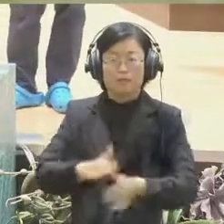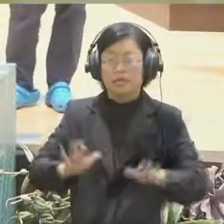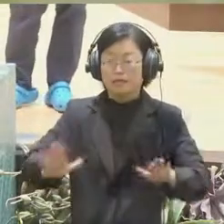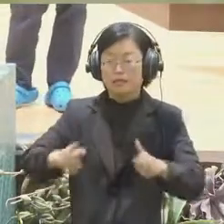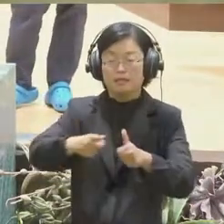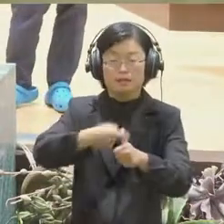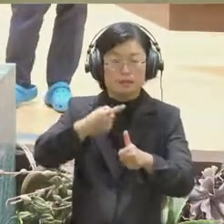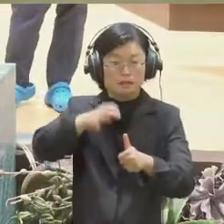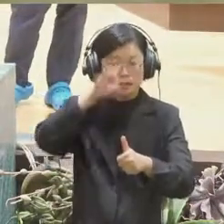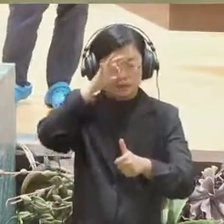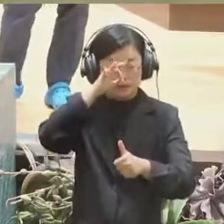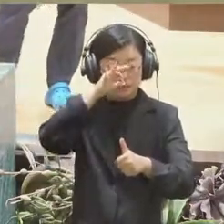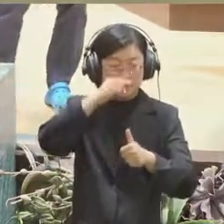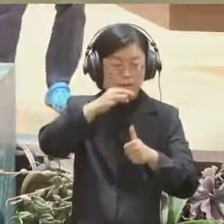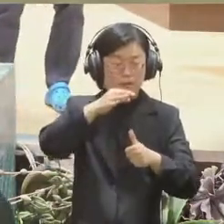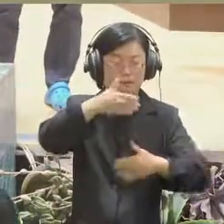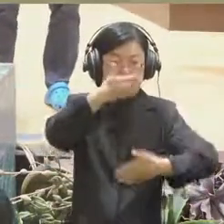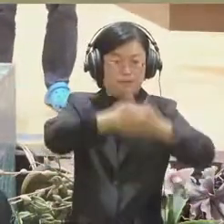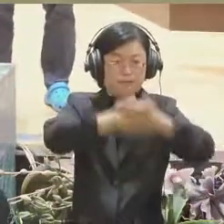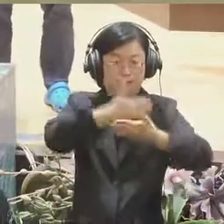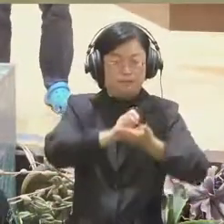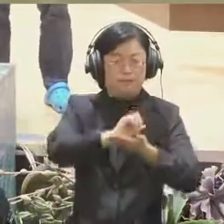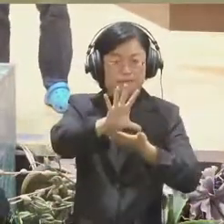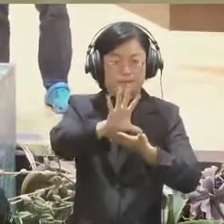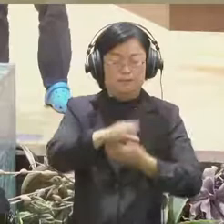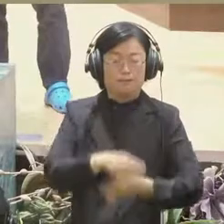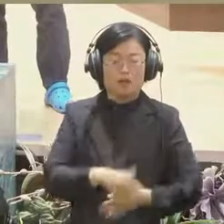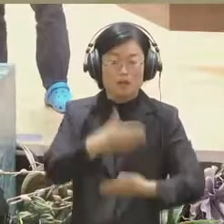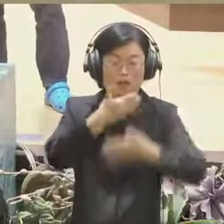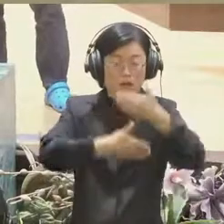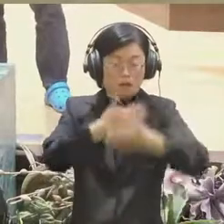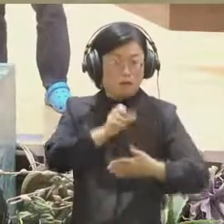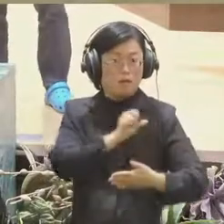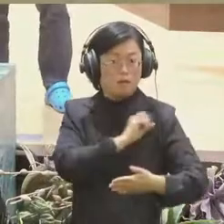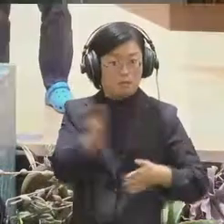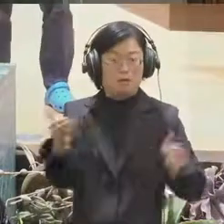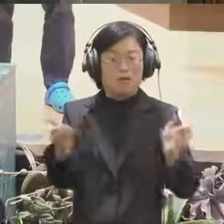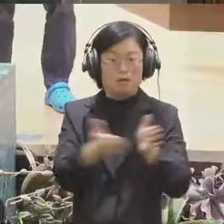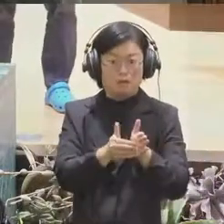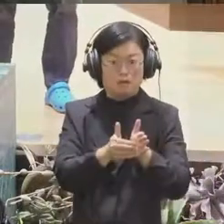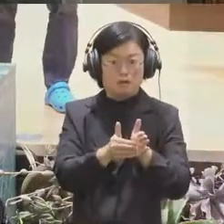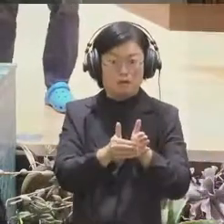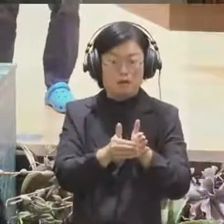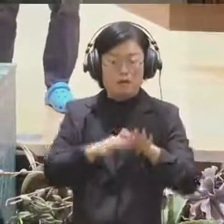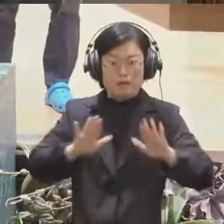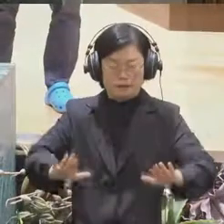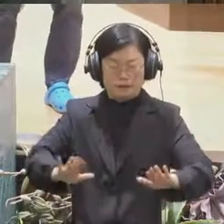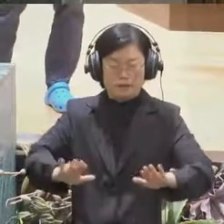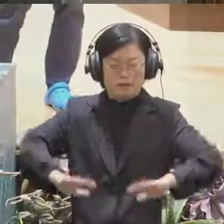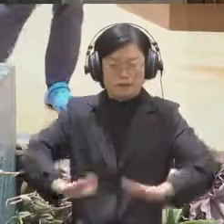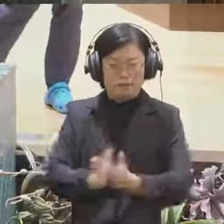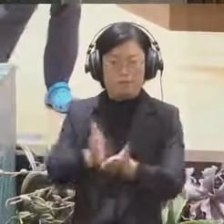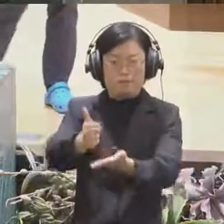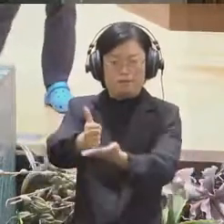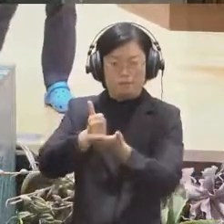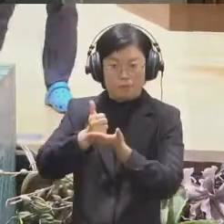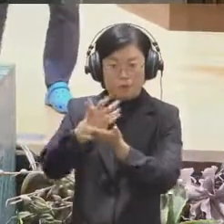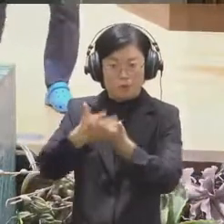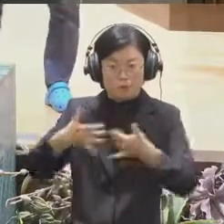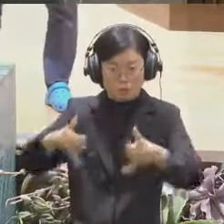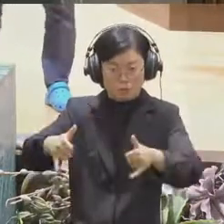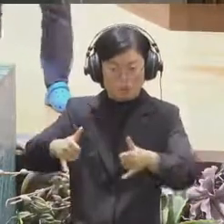第一場講者他的預錄影片然後在影片結束之後我們會直接線上邀請他做QA的部分